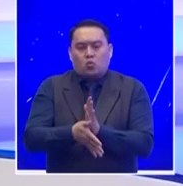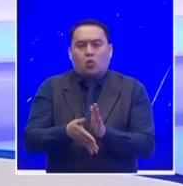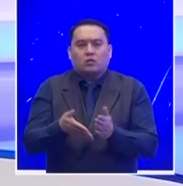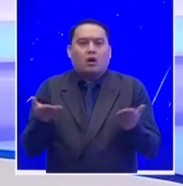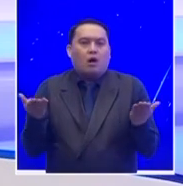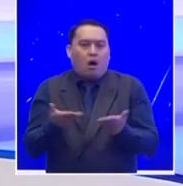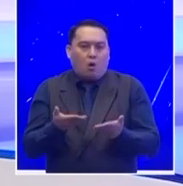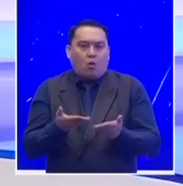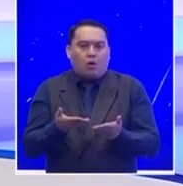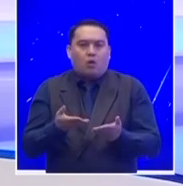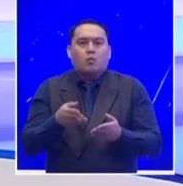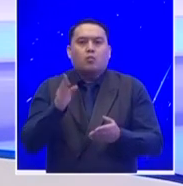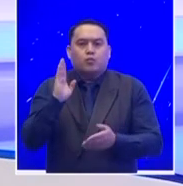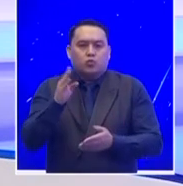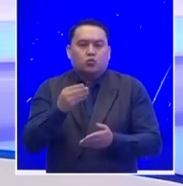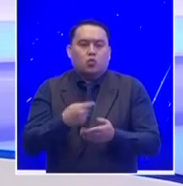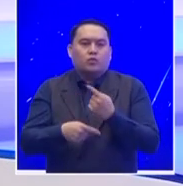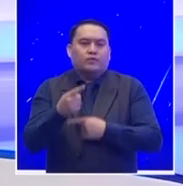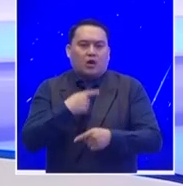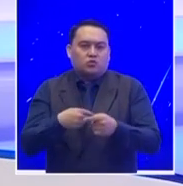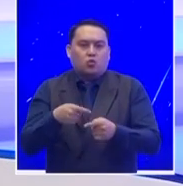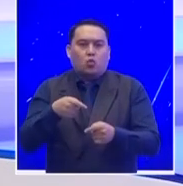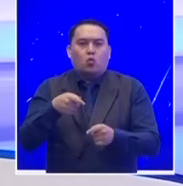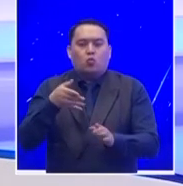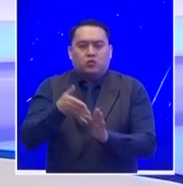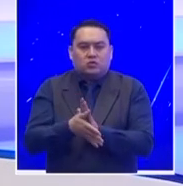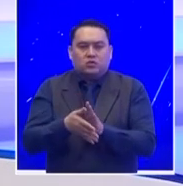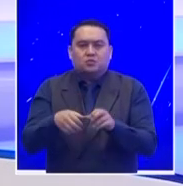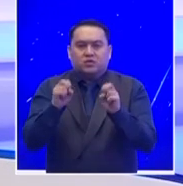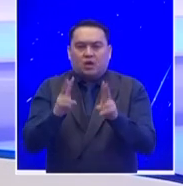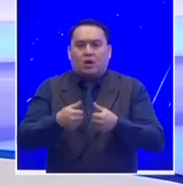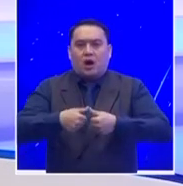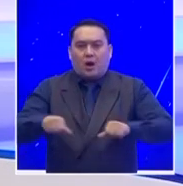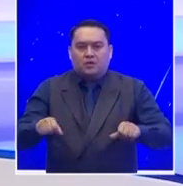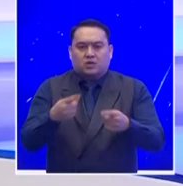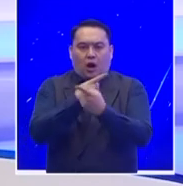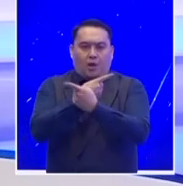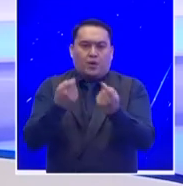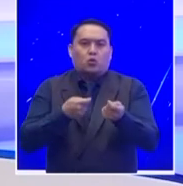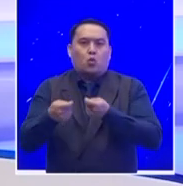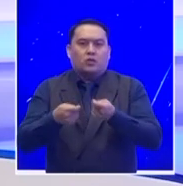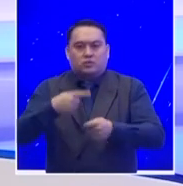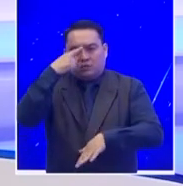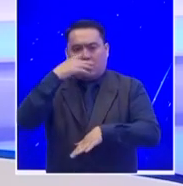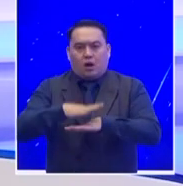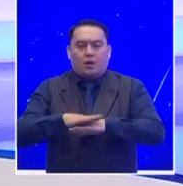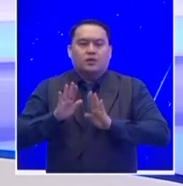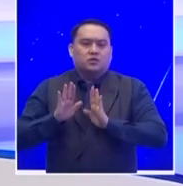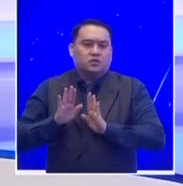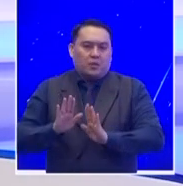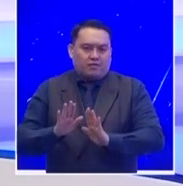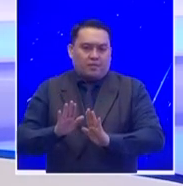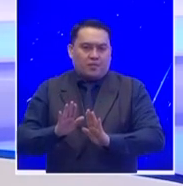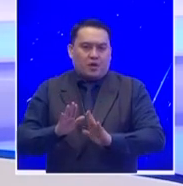конфликта, кому и как будут компенсировать убытки, на днях объявит специальная правительственная комиссия под руководством заместителя премьер-министра